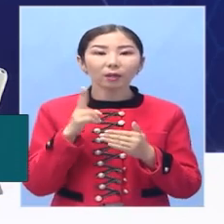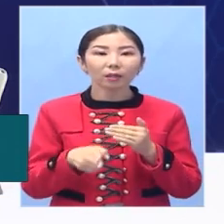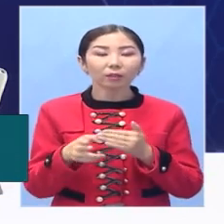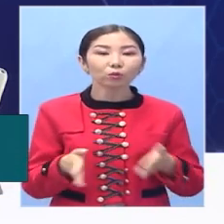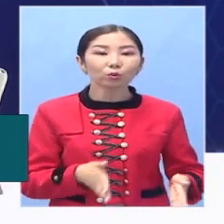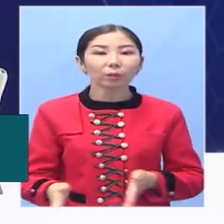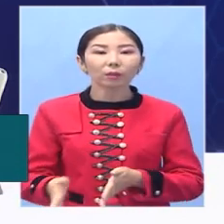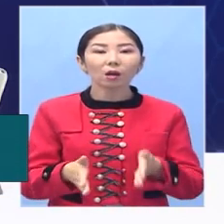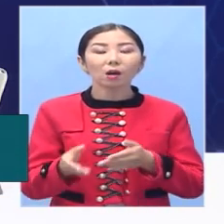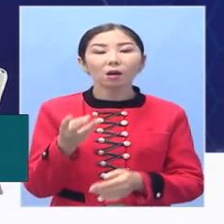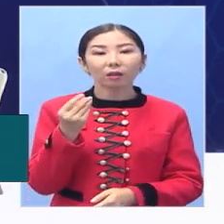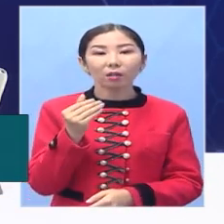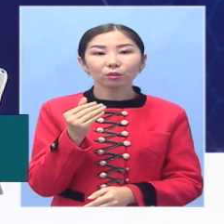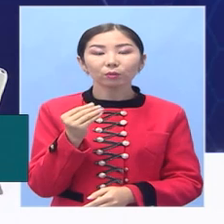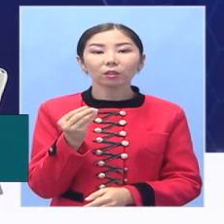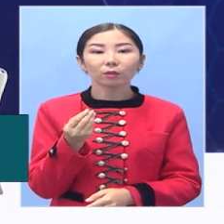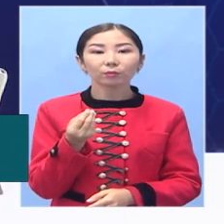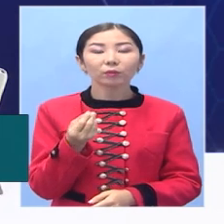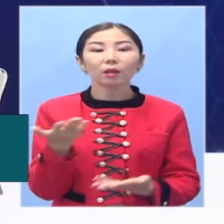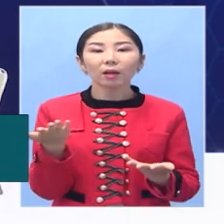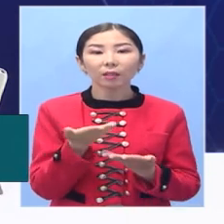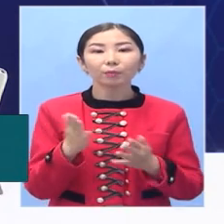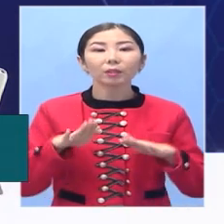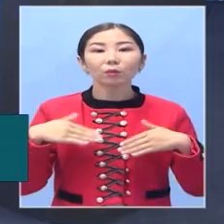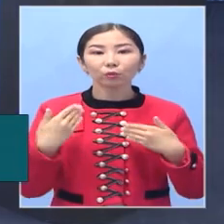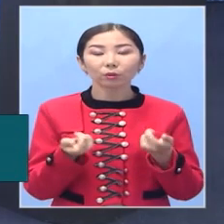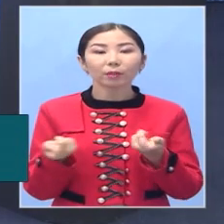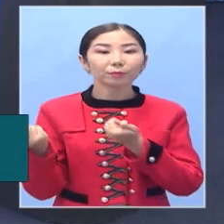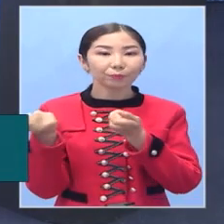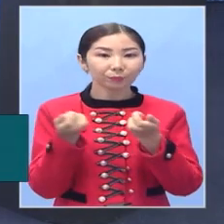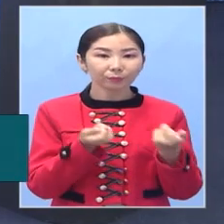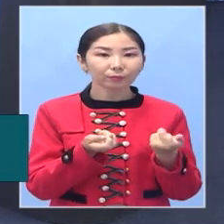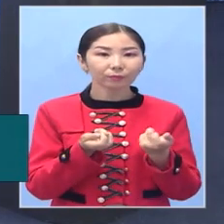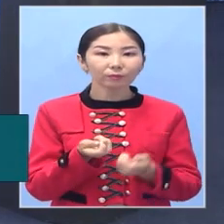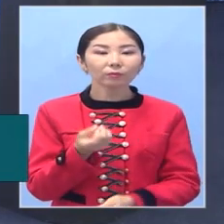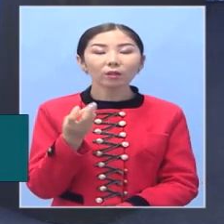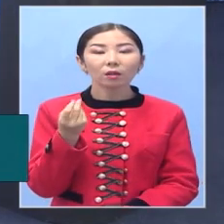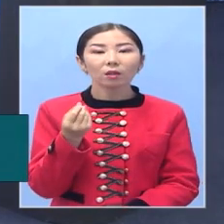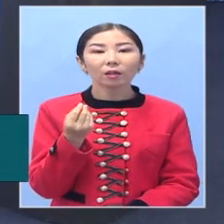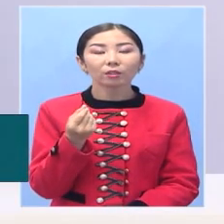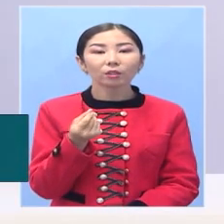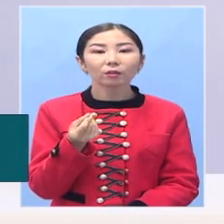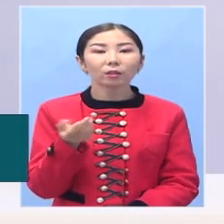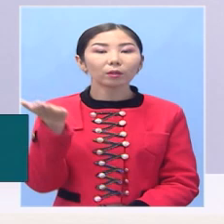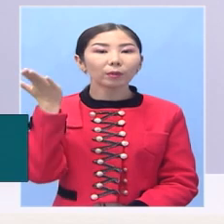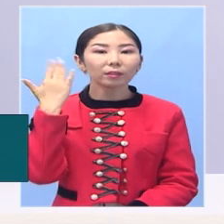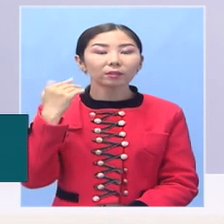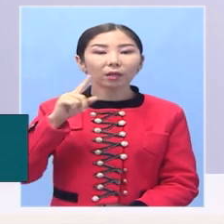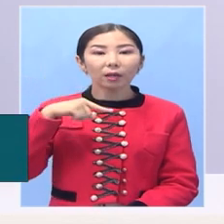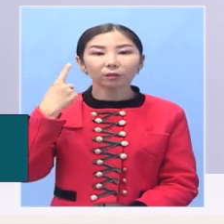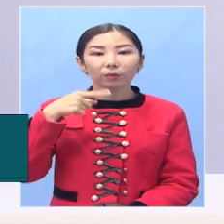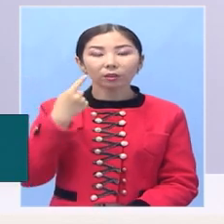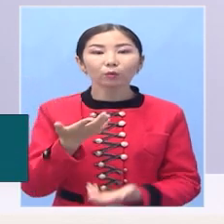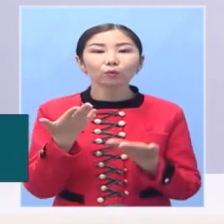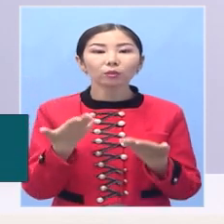қатысты бөлінген қаржы қазіргі таңда қалай беріліп отыр ма? Қаражат енді сол жаңа басында айтып кеттім. Бүгін таңда